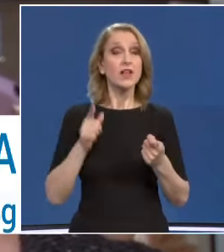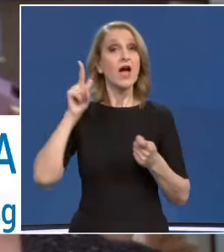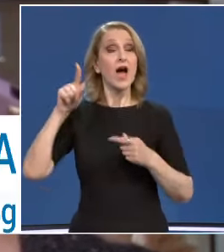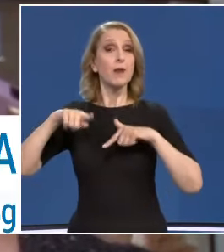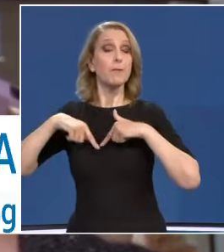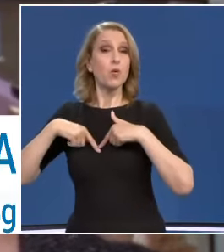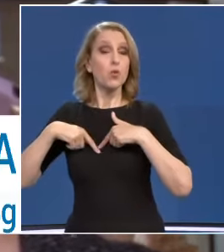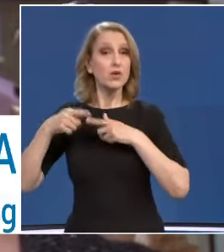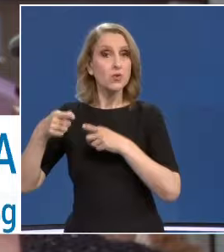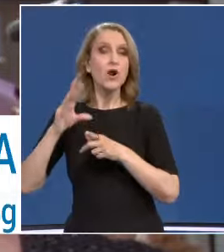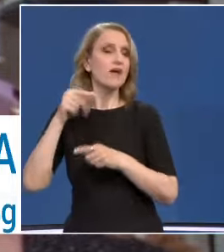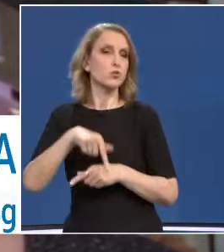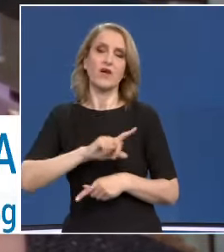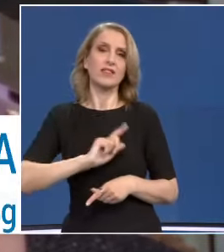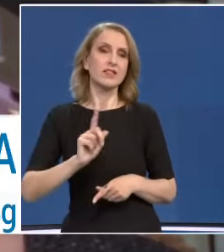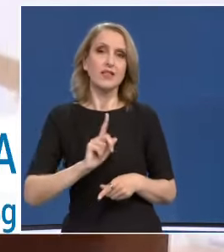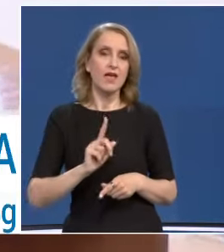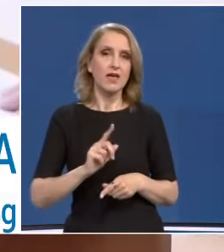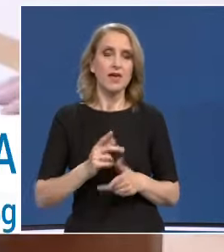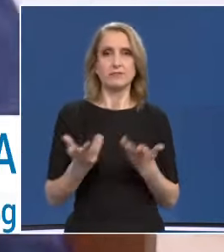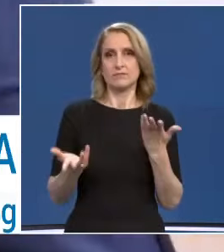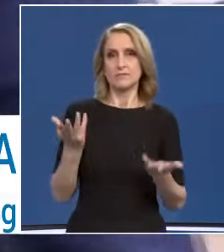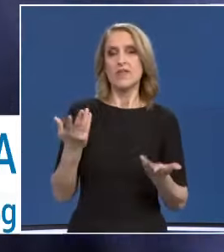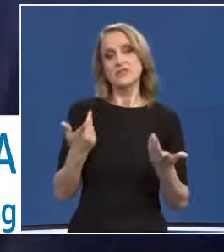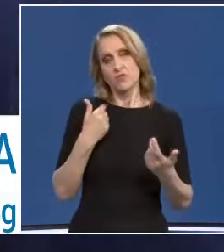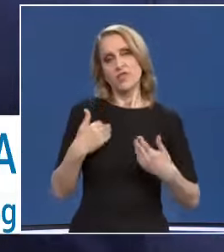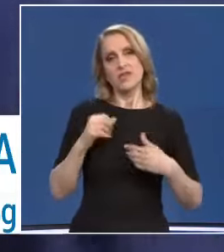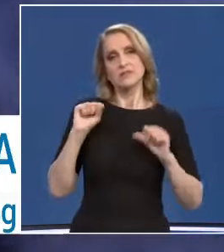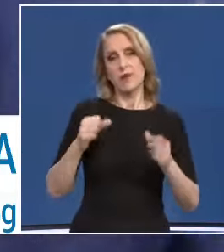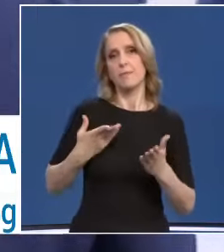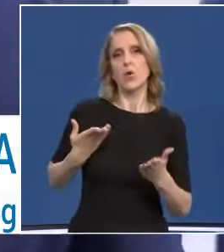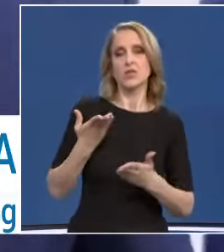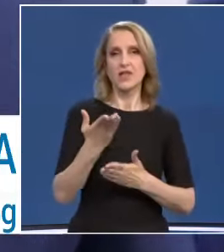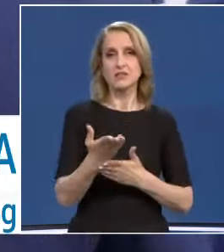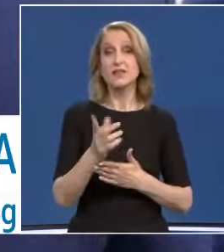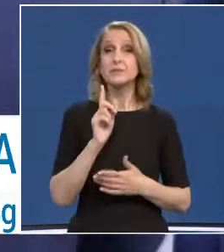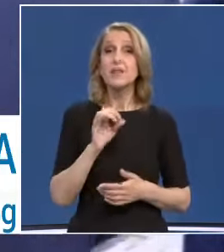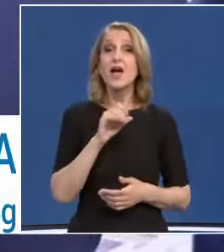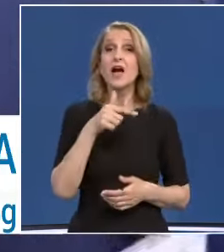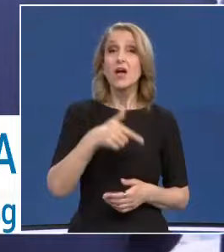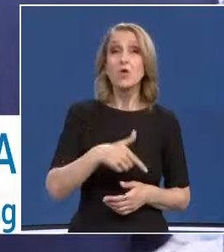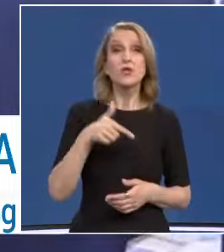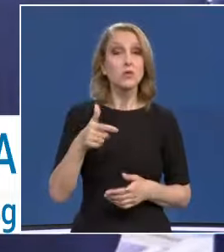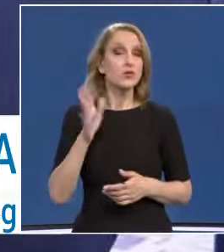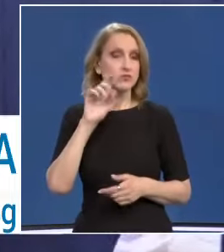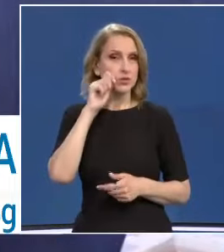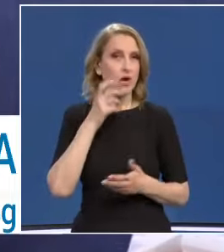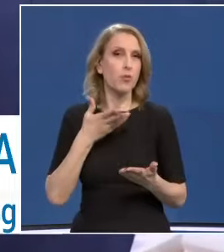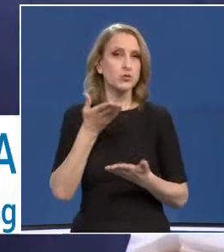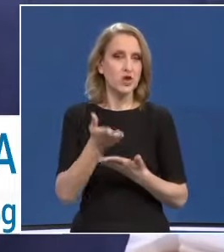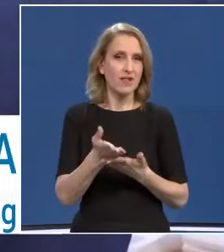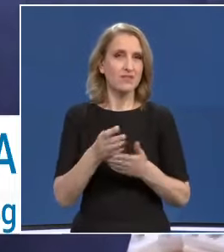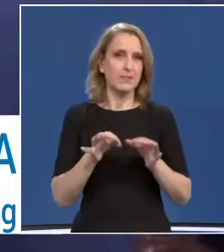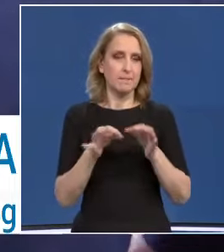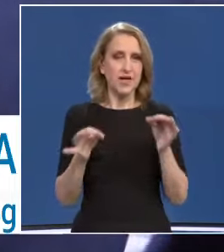прокуратурата не е процесуално нарушение, затова и подаваме протест. От своя страна, адвокатите на обвиняемия Георги Георгиев ще обжалват мярката, както